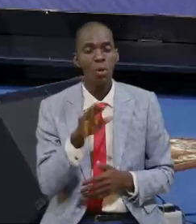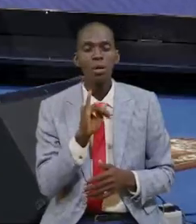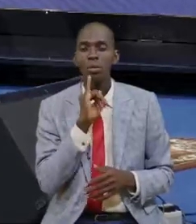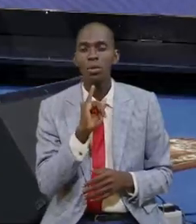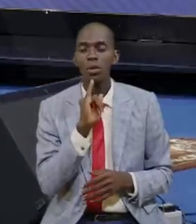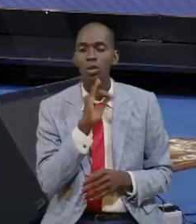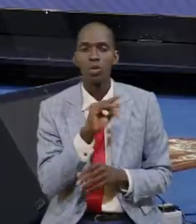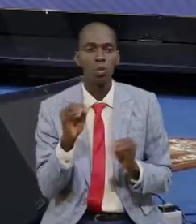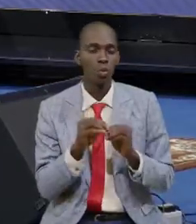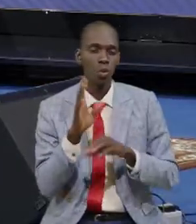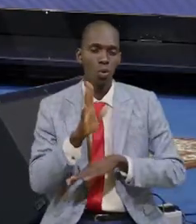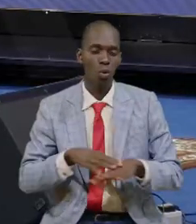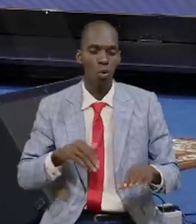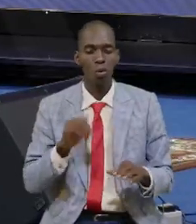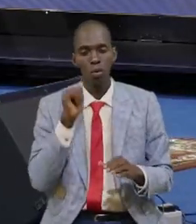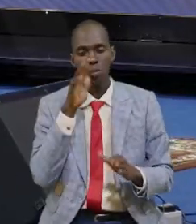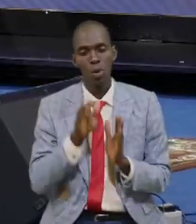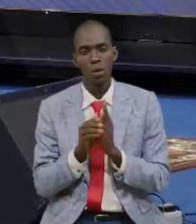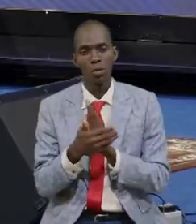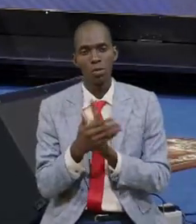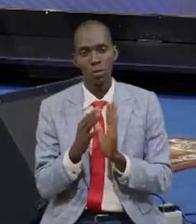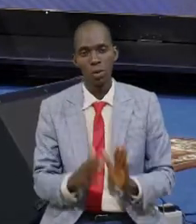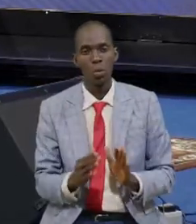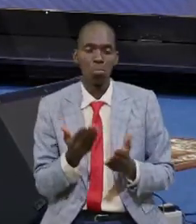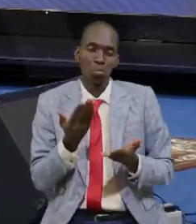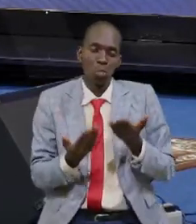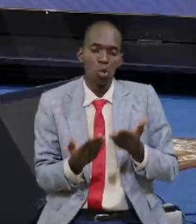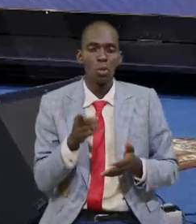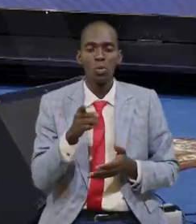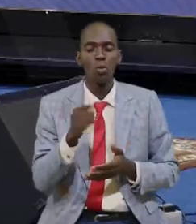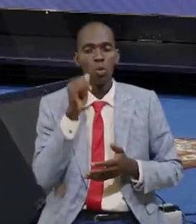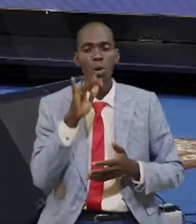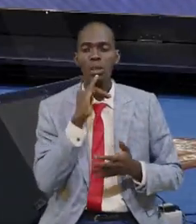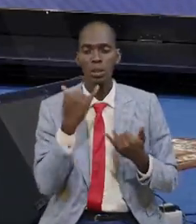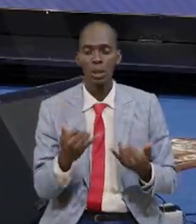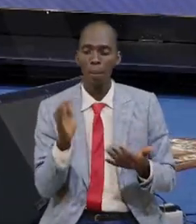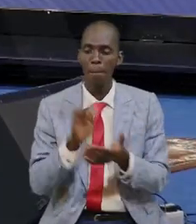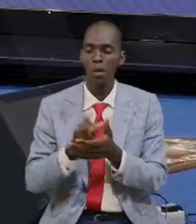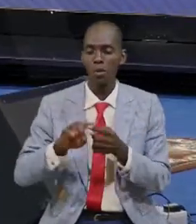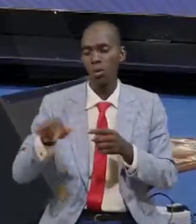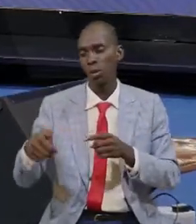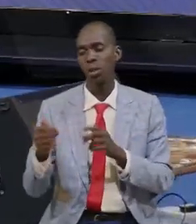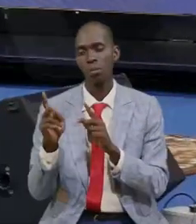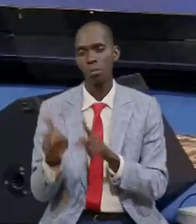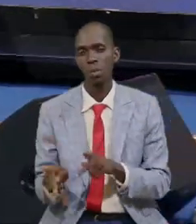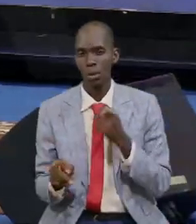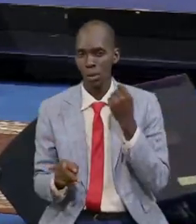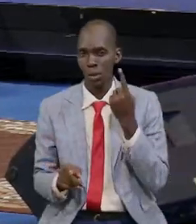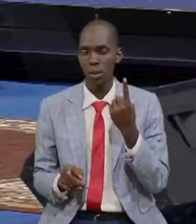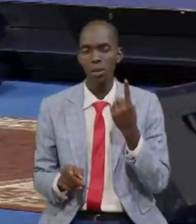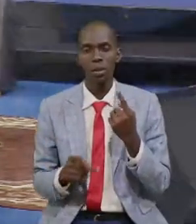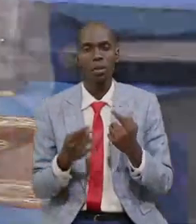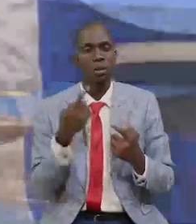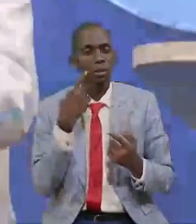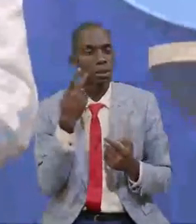Et elle est affranchie de la loi de sorte qu'elle n'est point adultère en devenant la femme d'un autre. Qu'est-ce